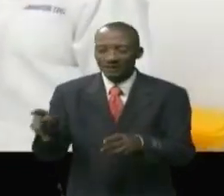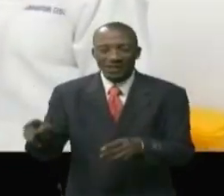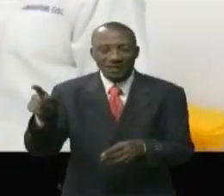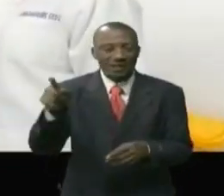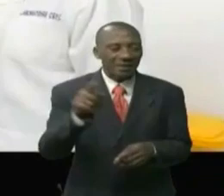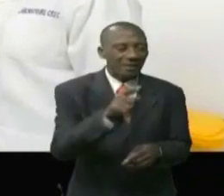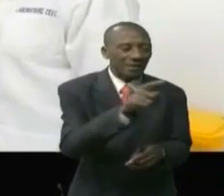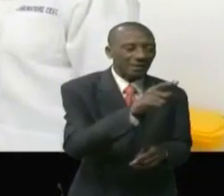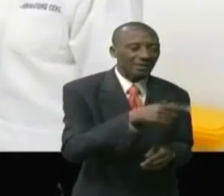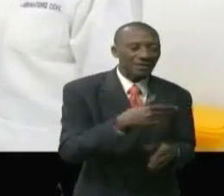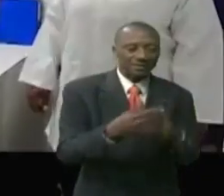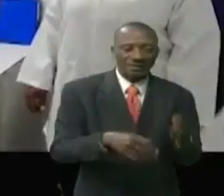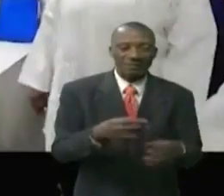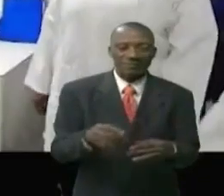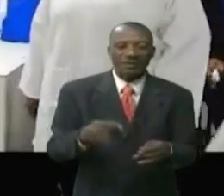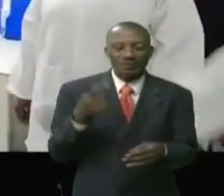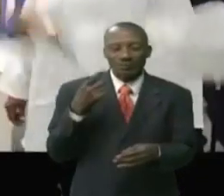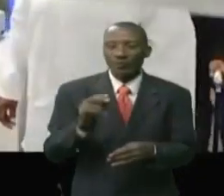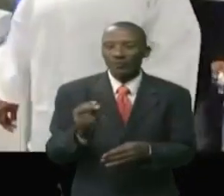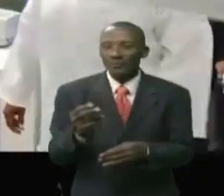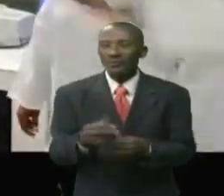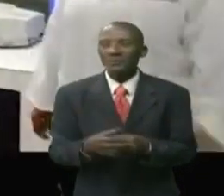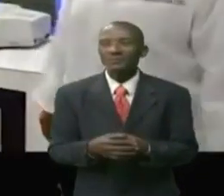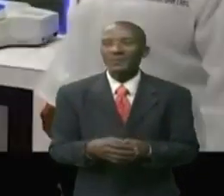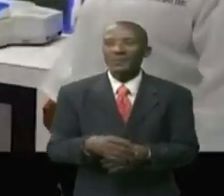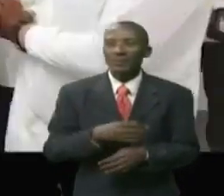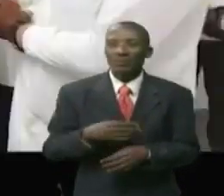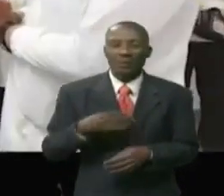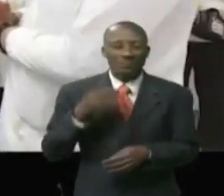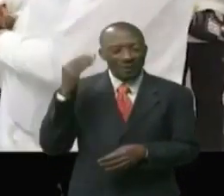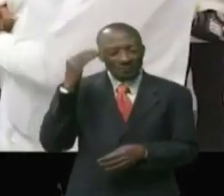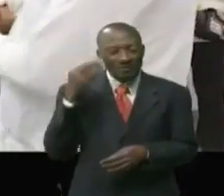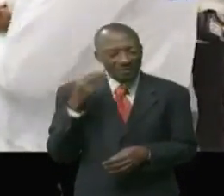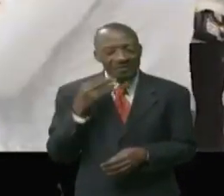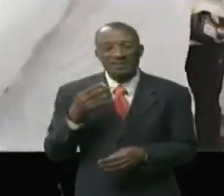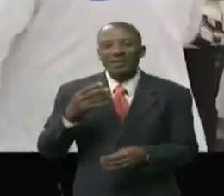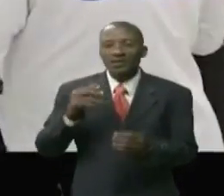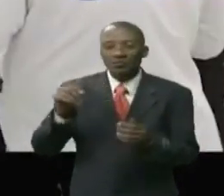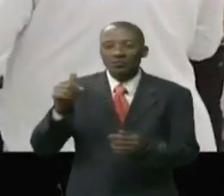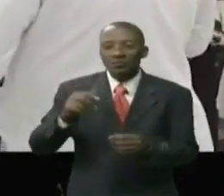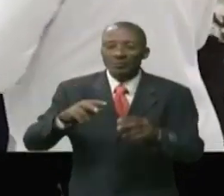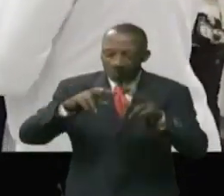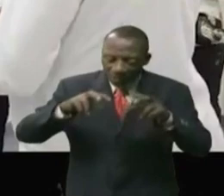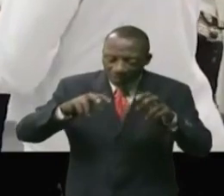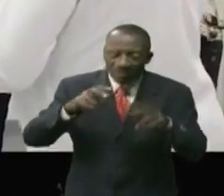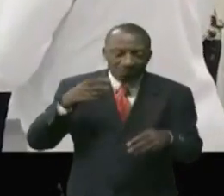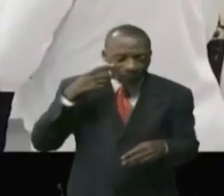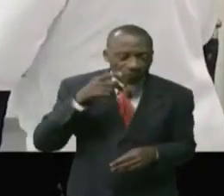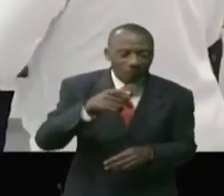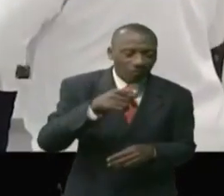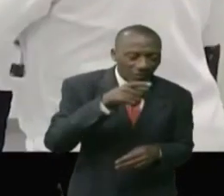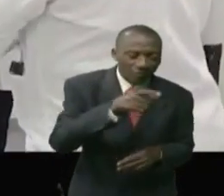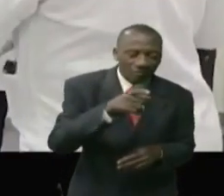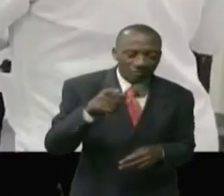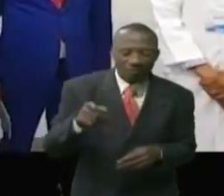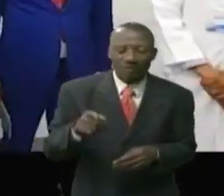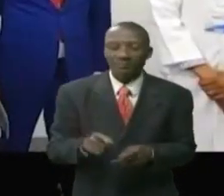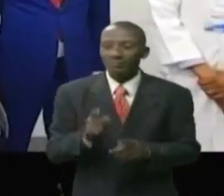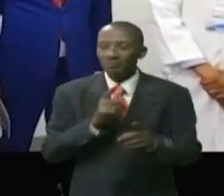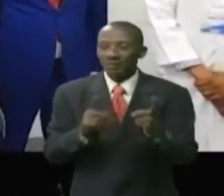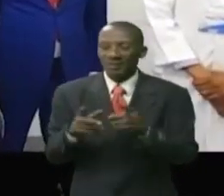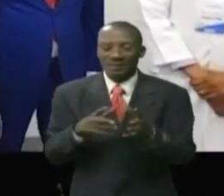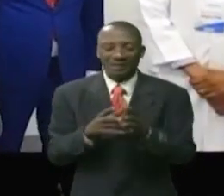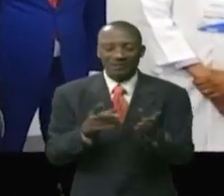kalamba a parcouru toutes les salles de machines sous la conduite et exploitation technique du directeur général du CEC